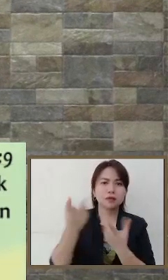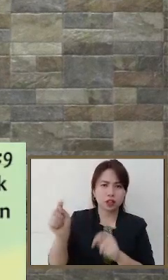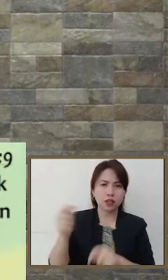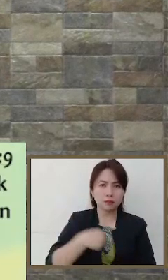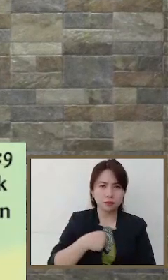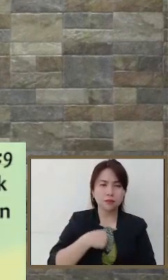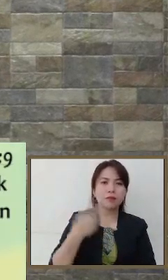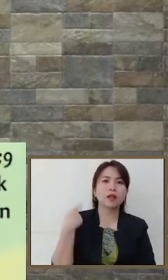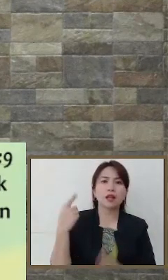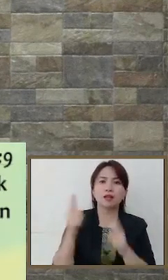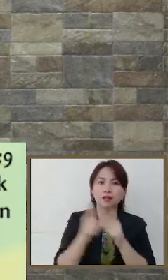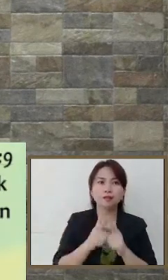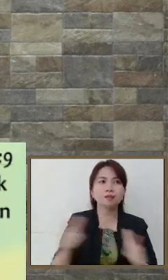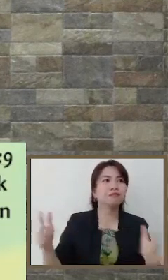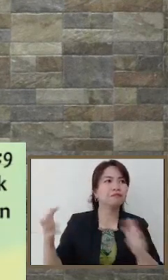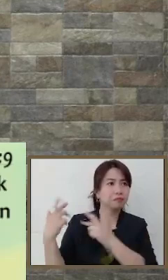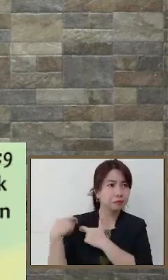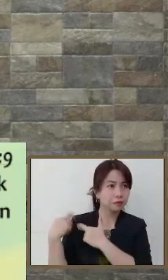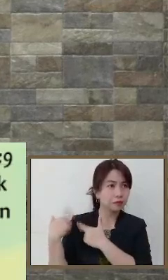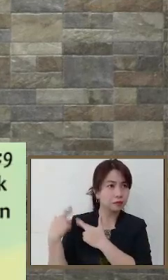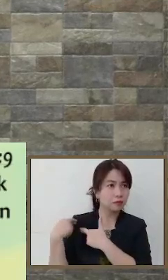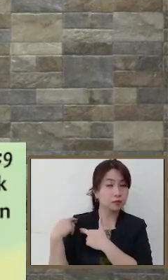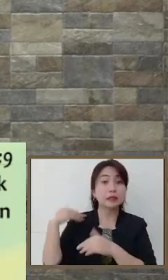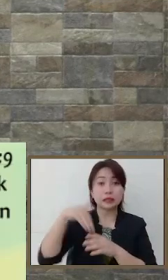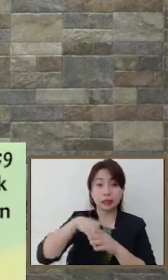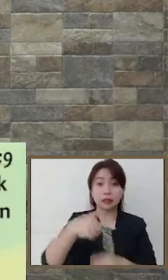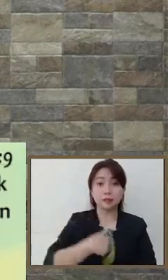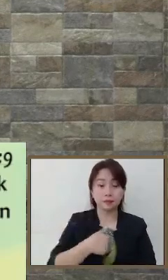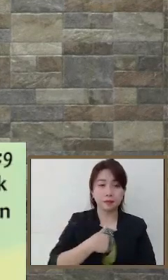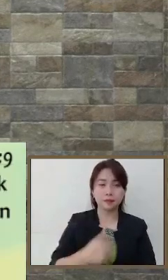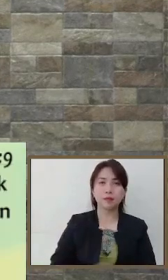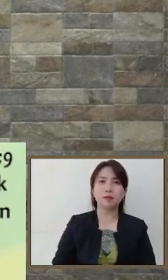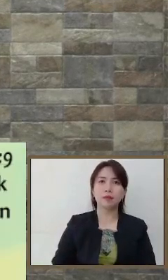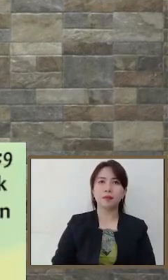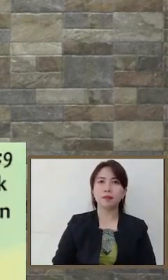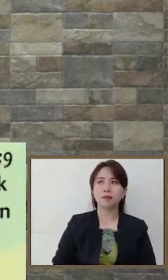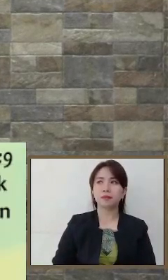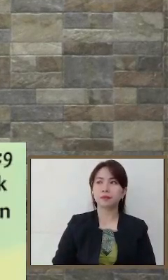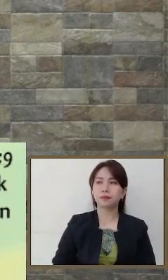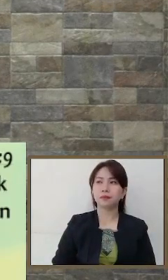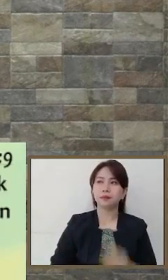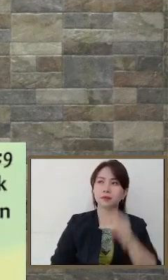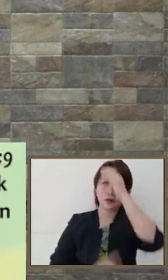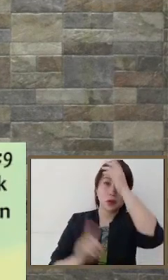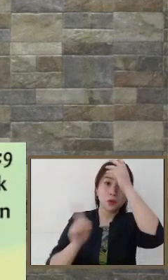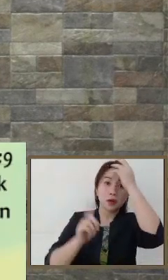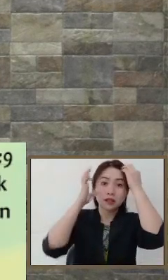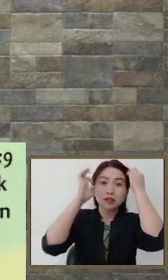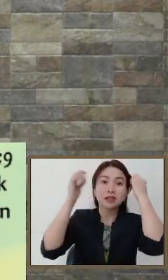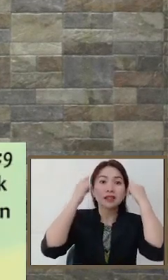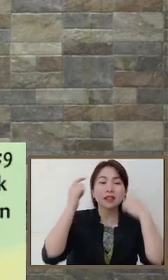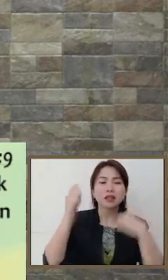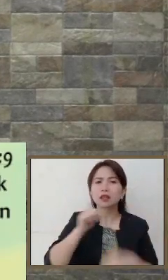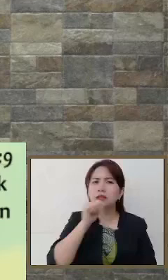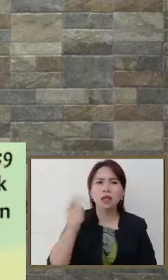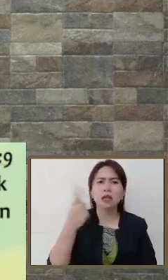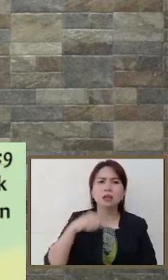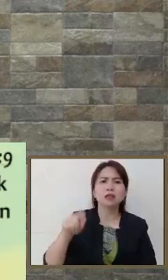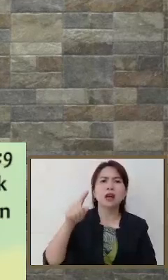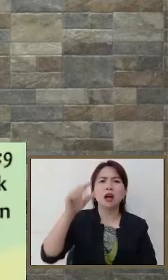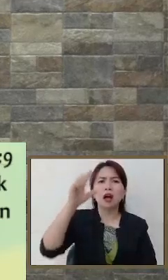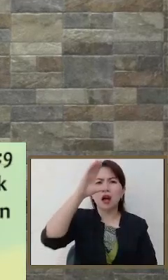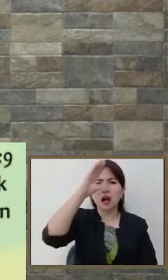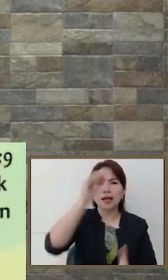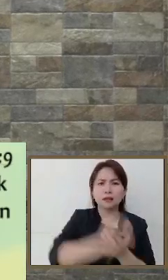ng ng ng ng ah pinagkatiwala sa akin ng asawa mo pero alam niyo po ang iniisip niya Hindi yung asawa ni